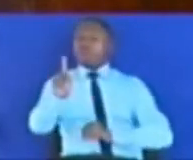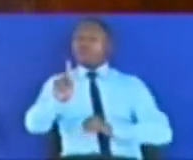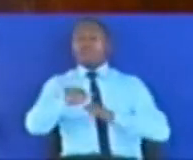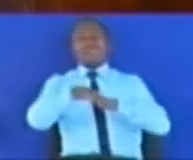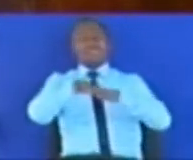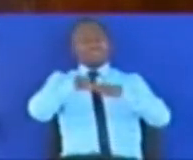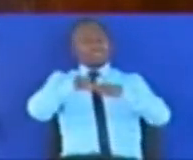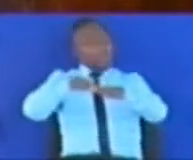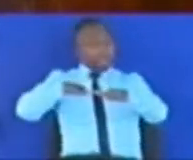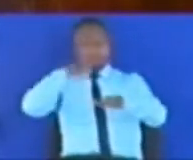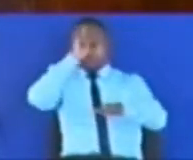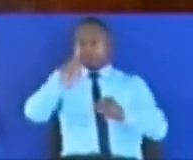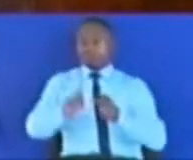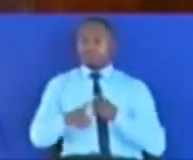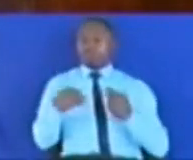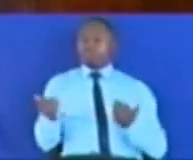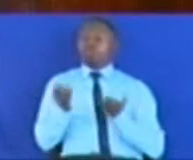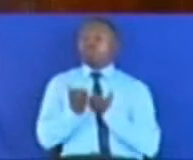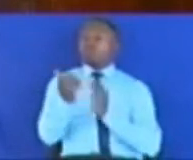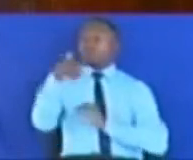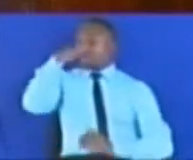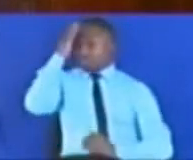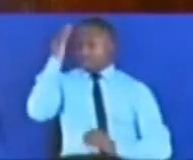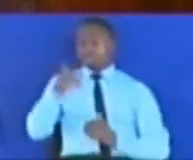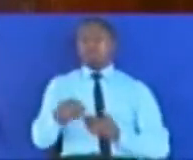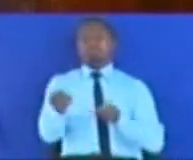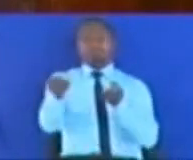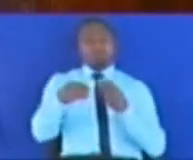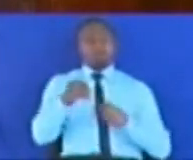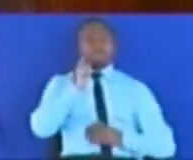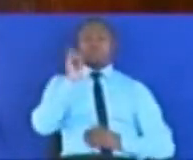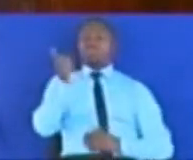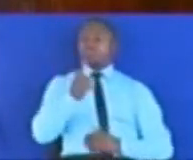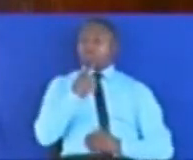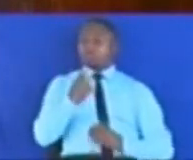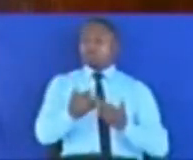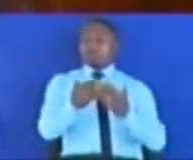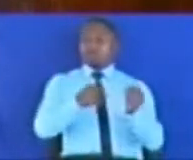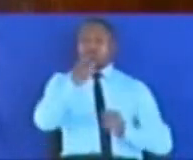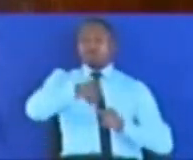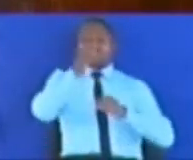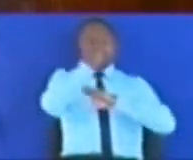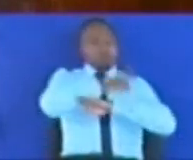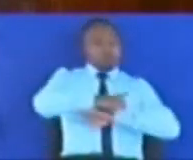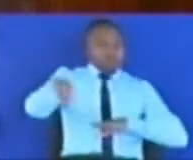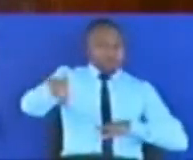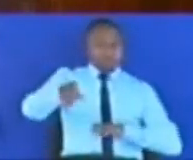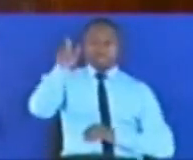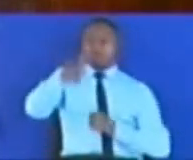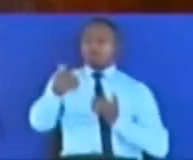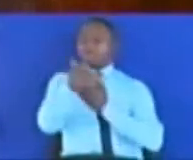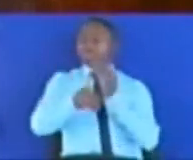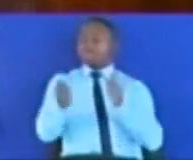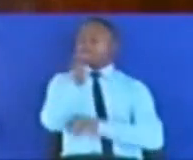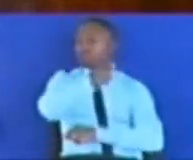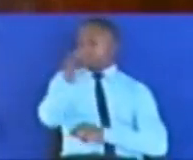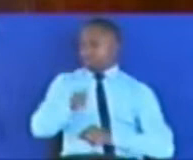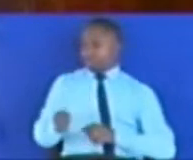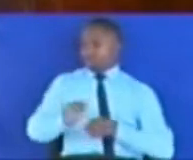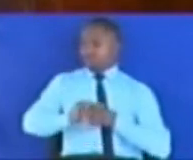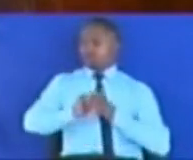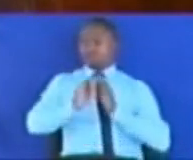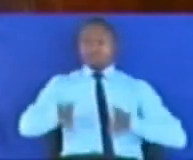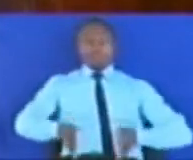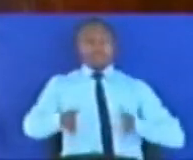sana serikali muhakikishe mje na majibu, mtujibu. Maana wanapwani na Watanzania kwa ujumla ambao wanaitumia ile barabara